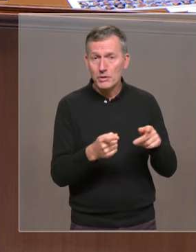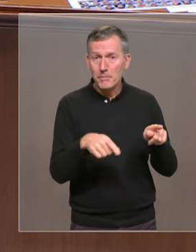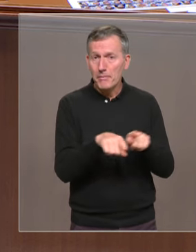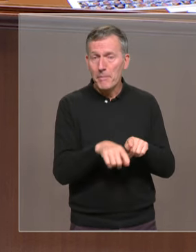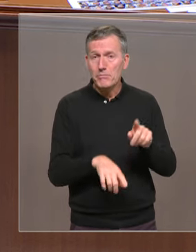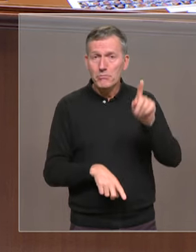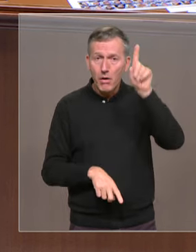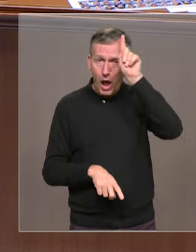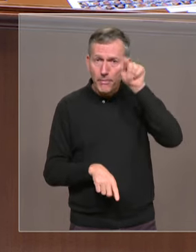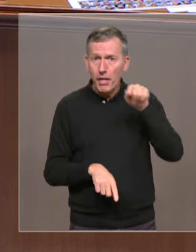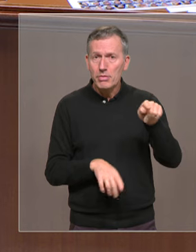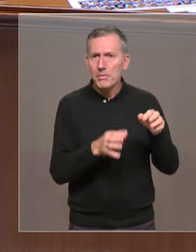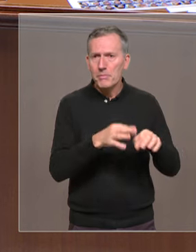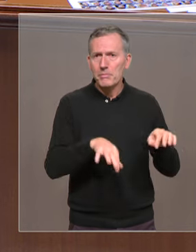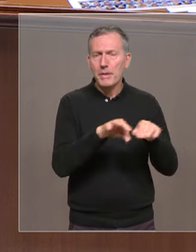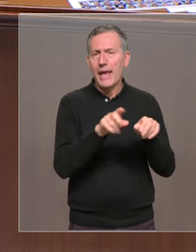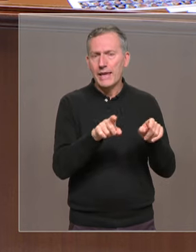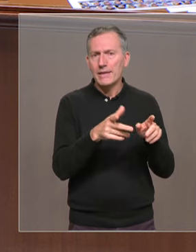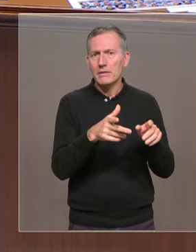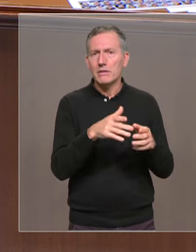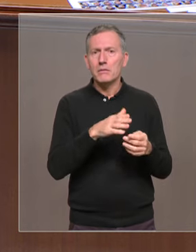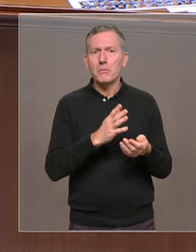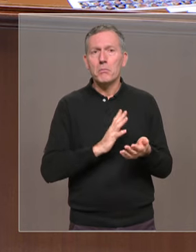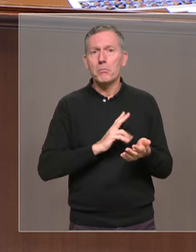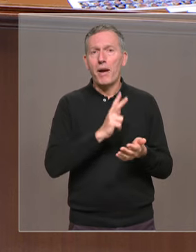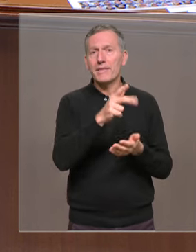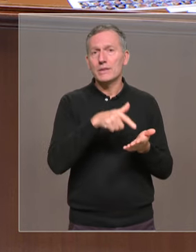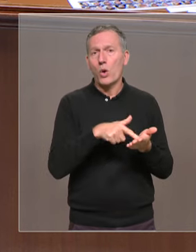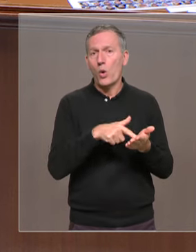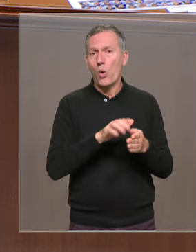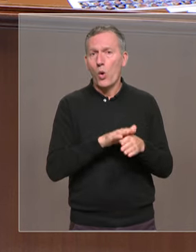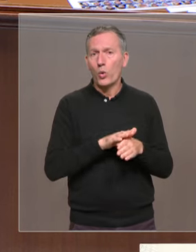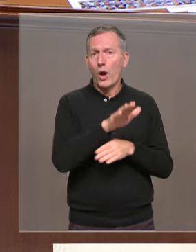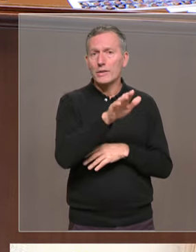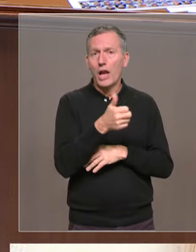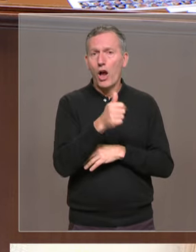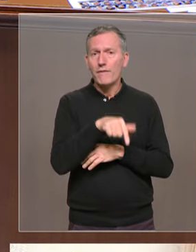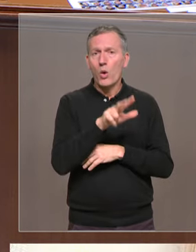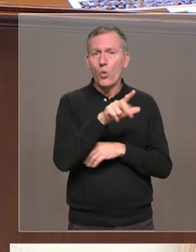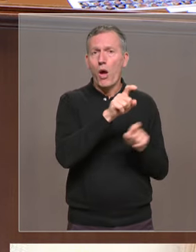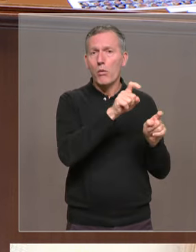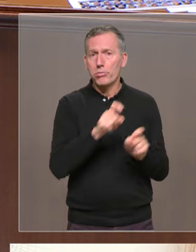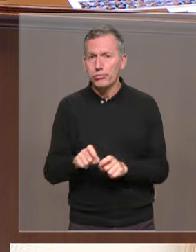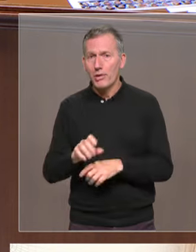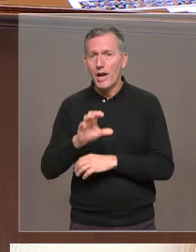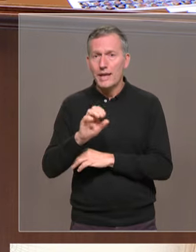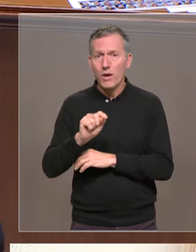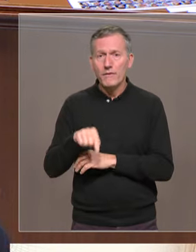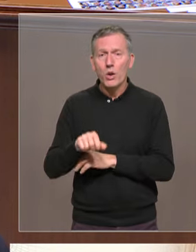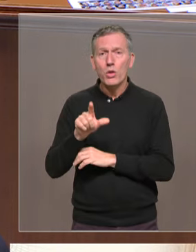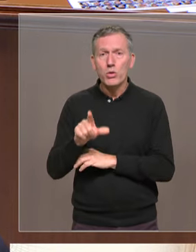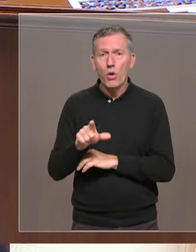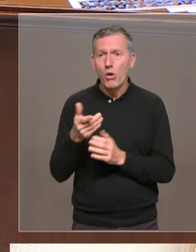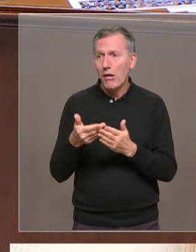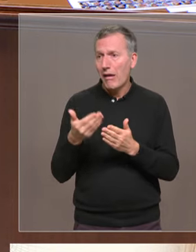l'Allemagne. Que l'Allemagne qui a ramené sa prévision de croissance de 1,3 à 0,2. Ce n'était pas il y a